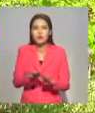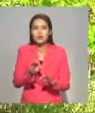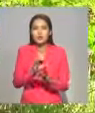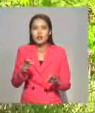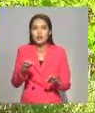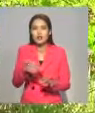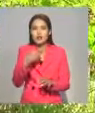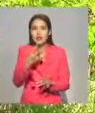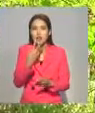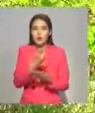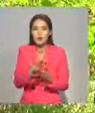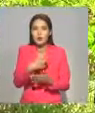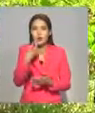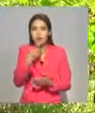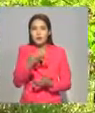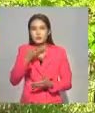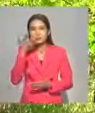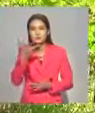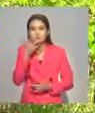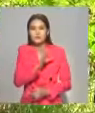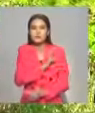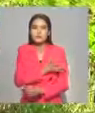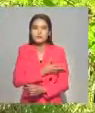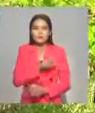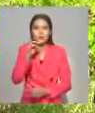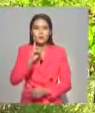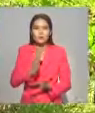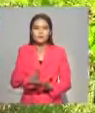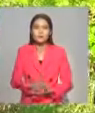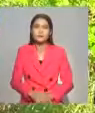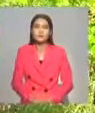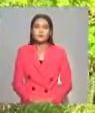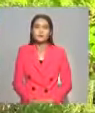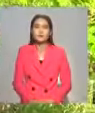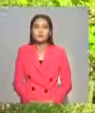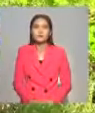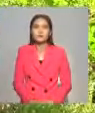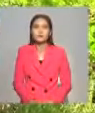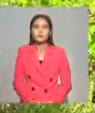еңбектің арқасында мұндағы алмалардың иісі мұрын жарады, ал дәмі түл үйретеді.